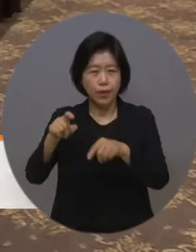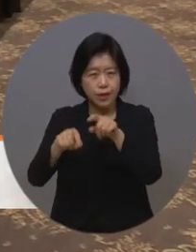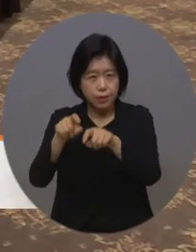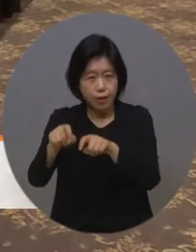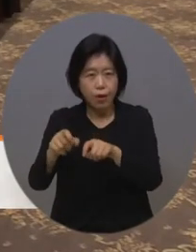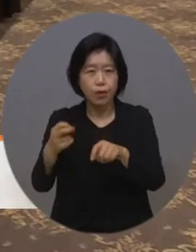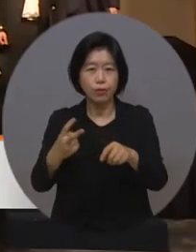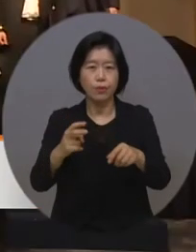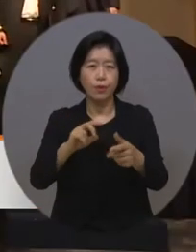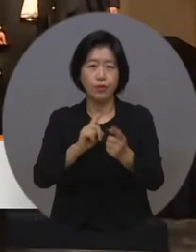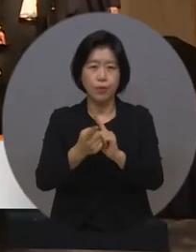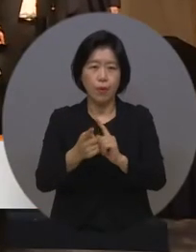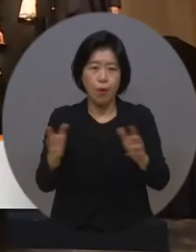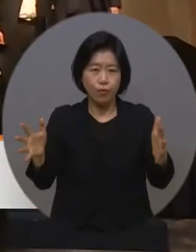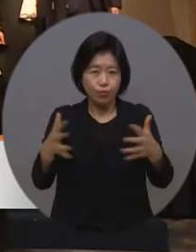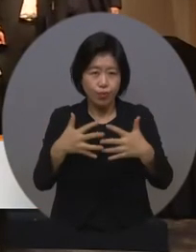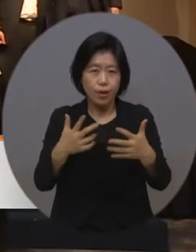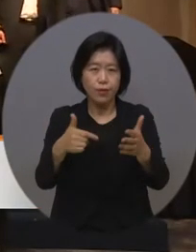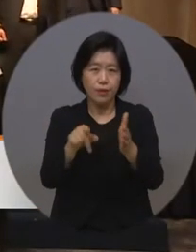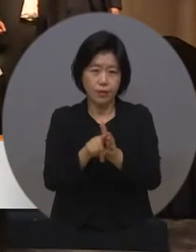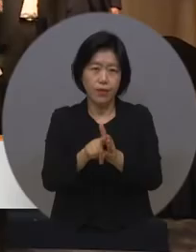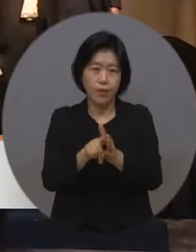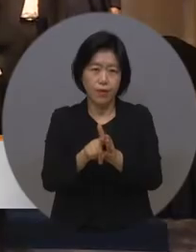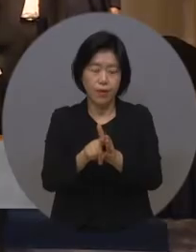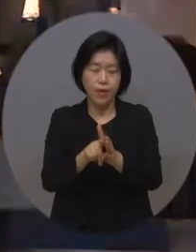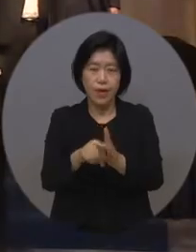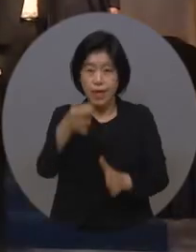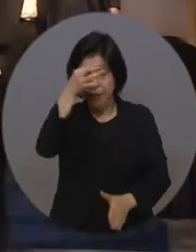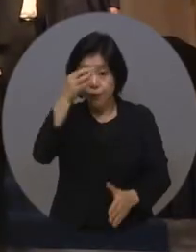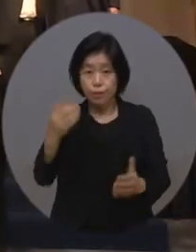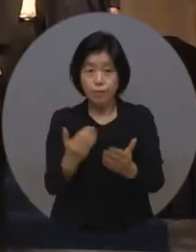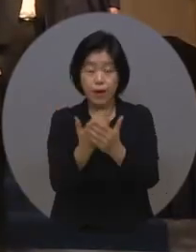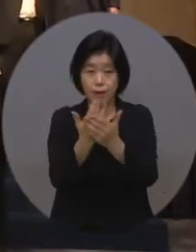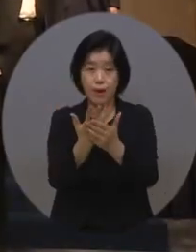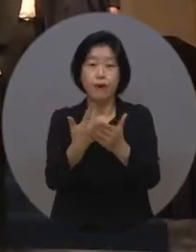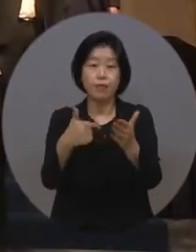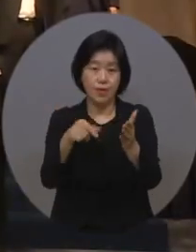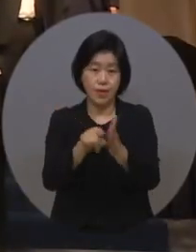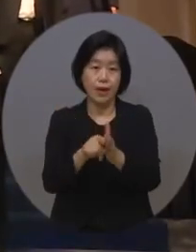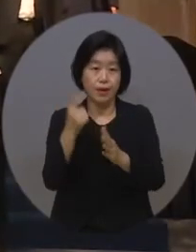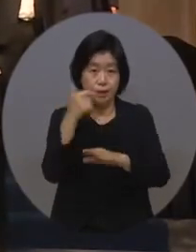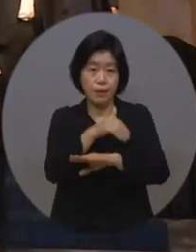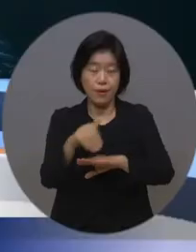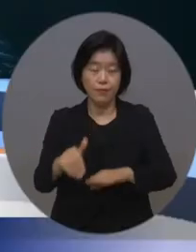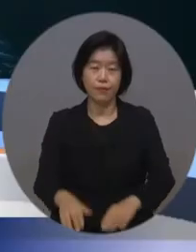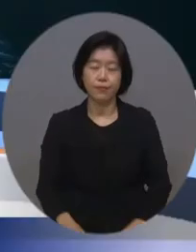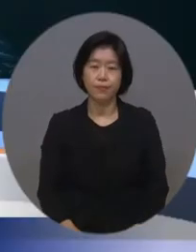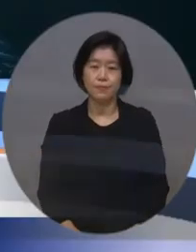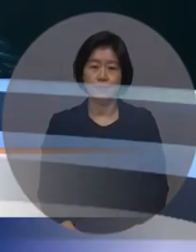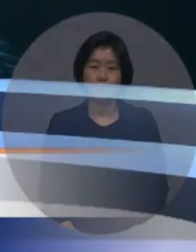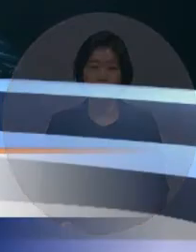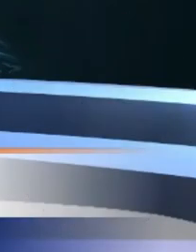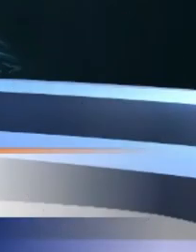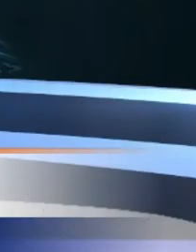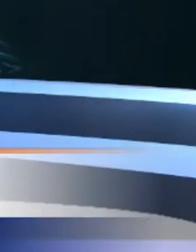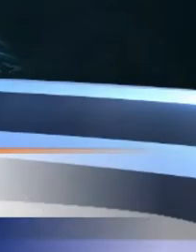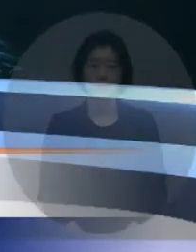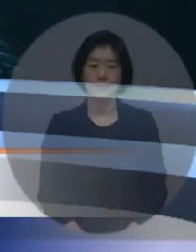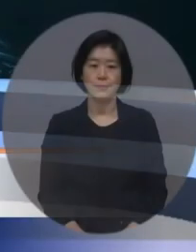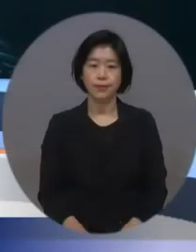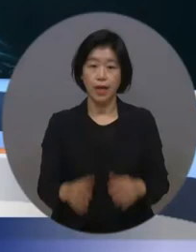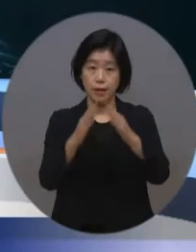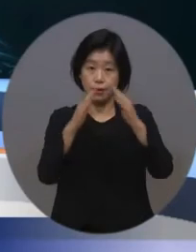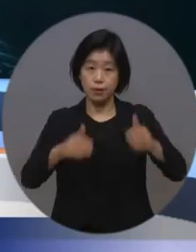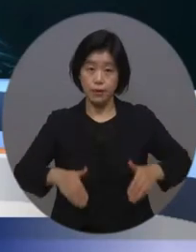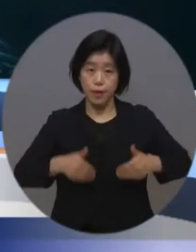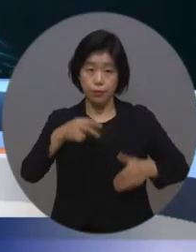관계를 구축하고 핵심 기술을 활용한 한국형 뉴딜을 실현해 나갈 계획입니다. 전남 순천시가